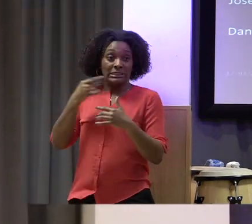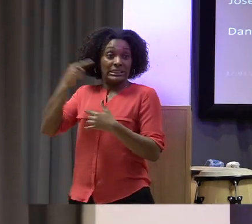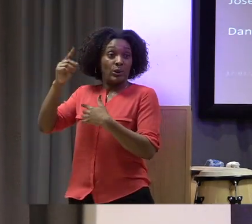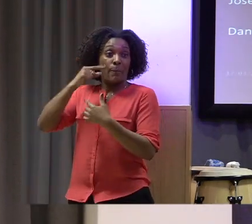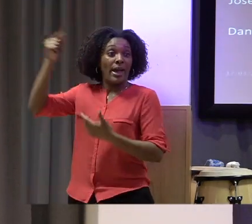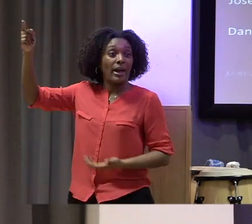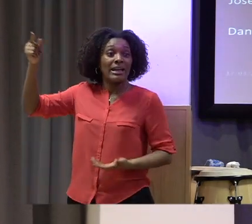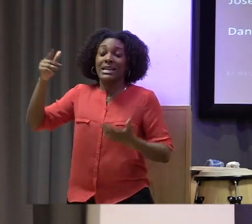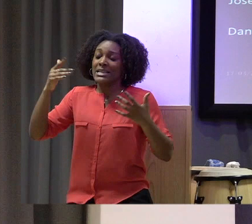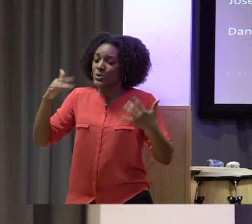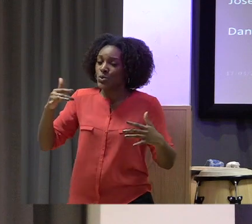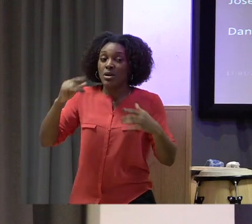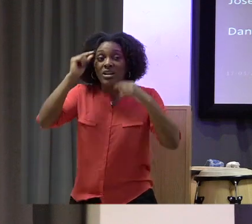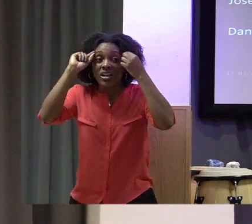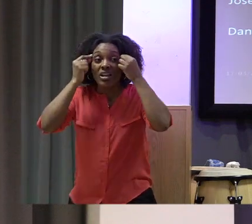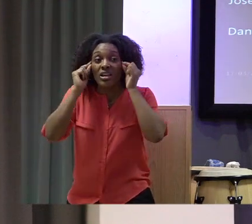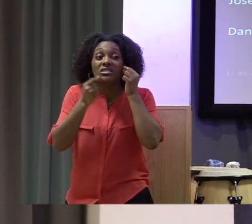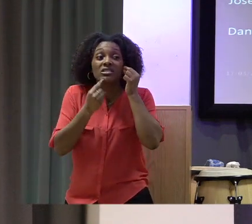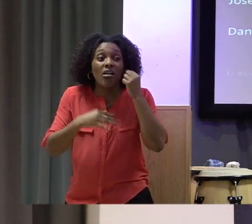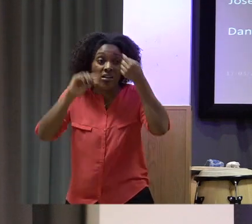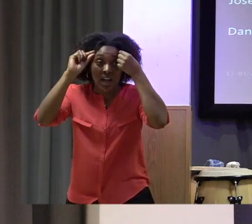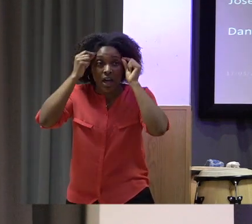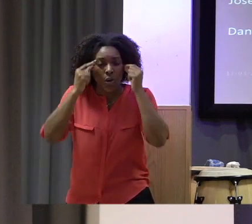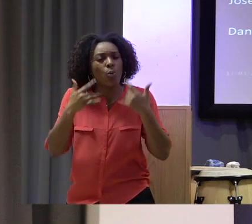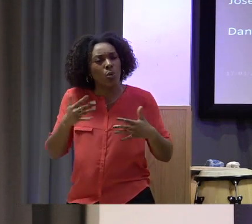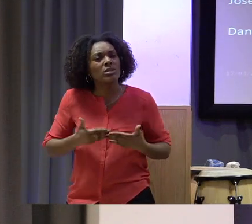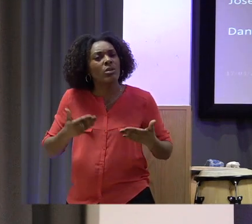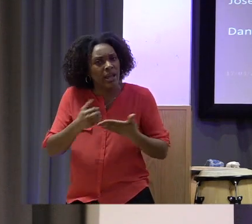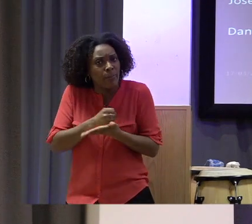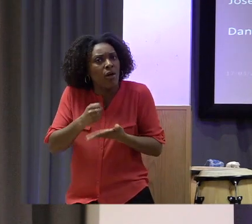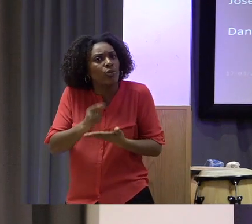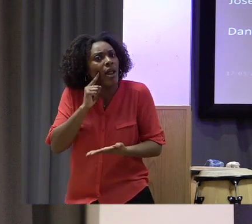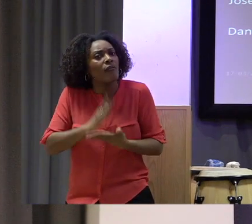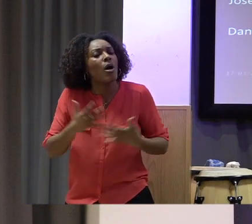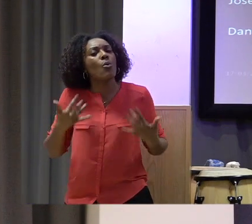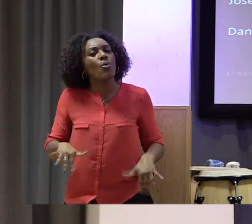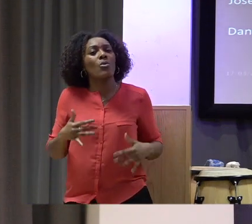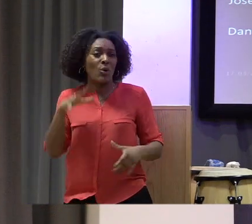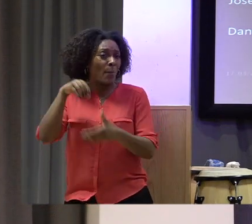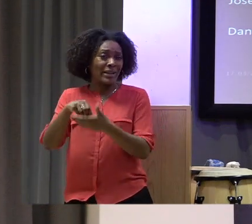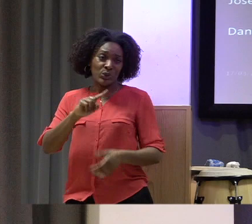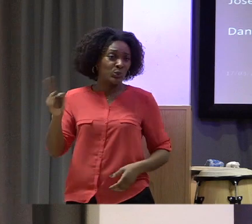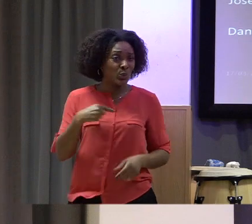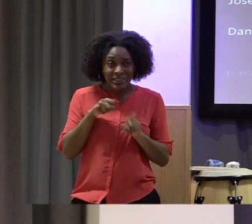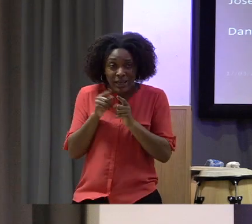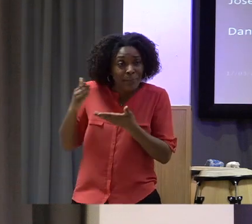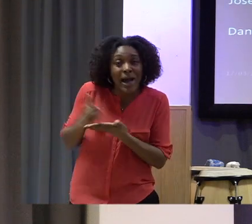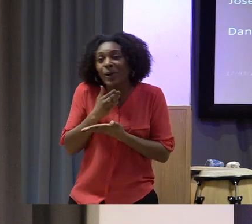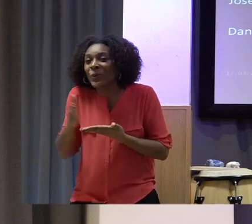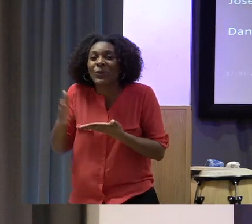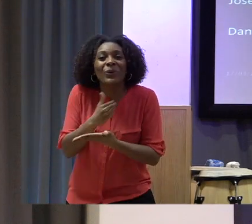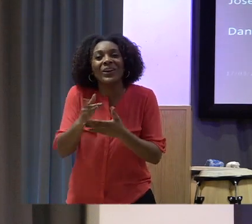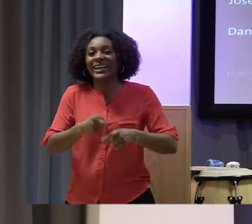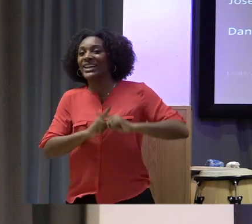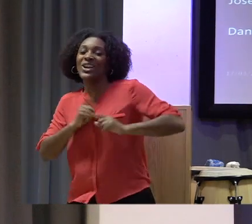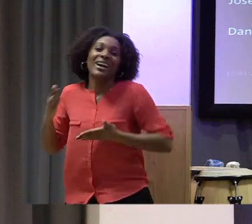Donc l'épreuve de la foi, ça fait partie de notre parcours. Et intégrons cela.